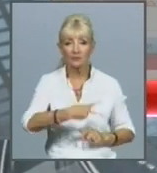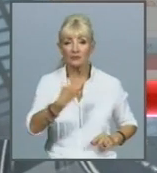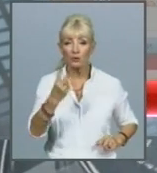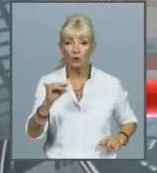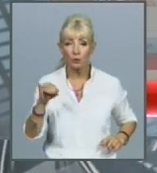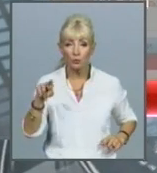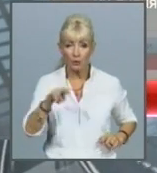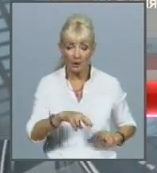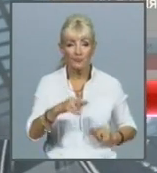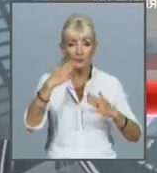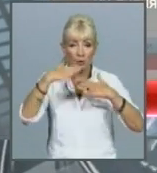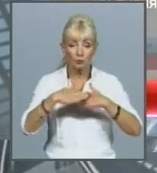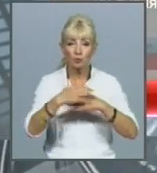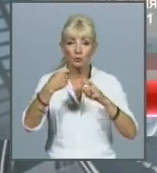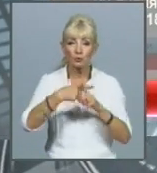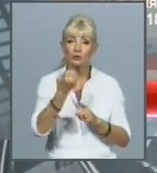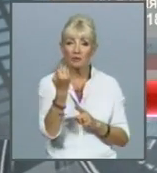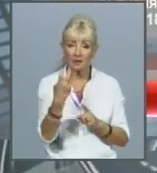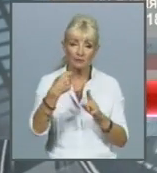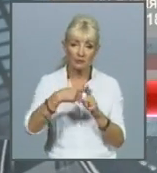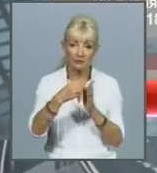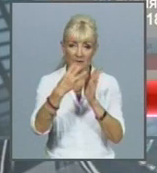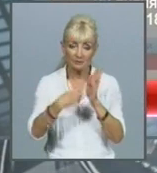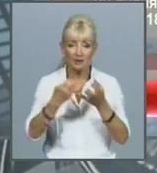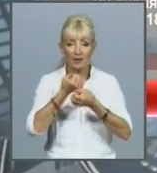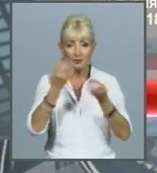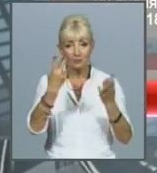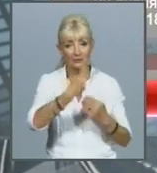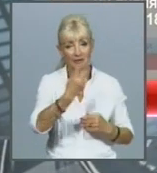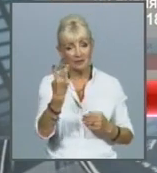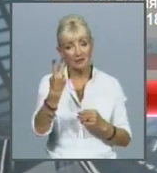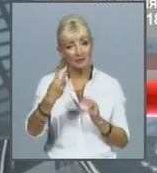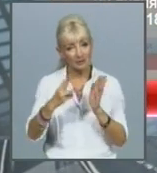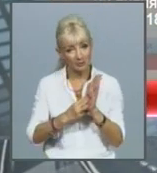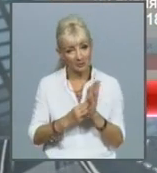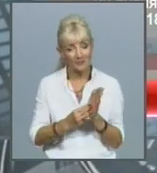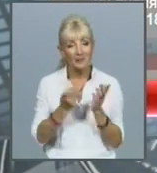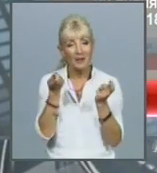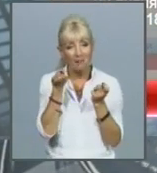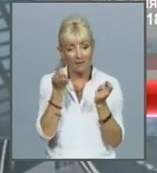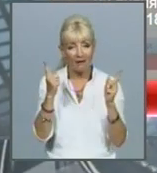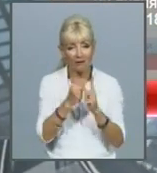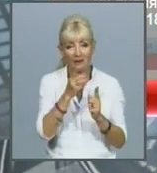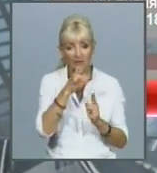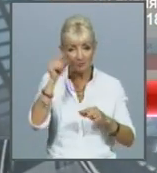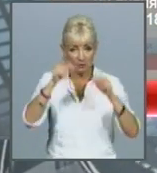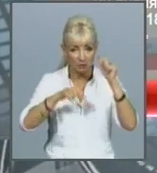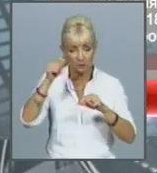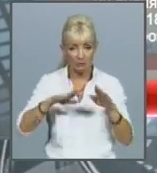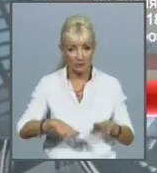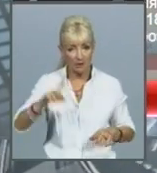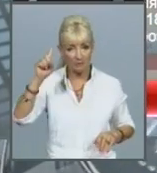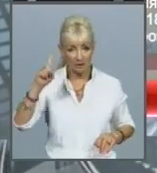липня вночі плюс 13-18, в день 23-28. Невеликий короткочасний дощ, місцями